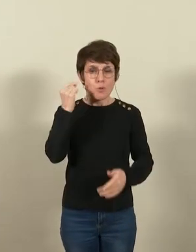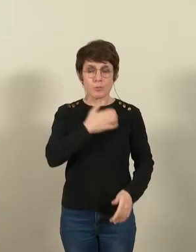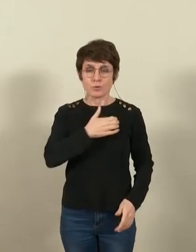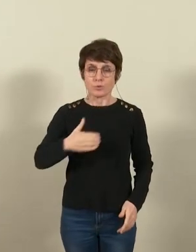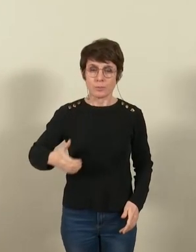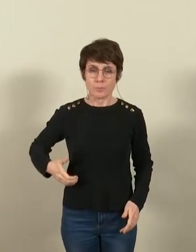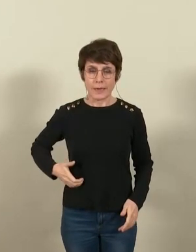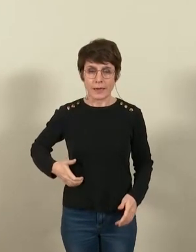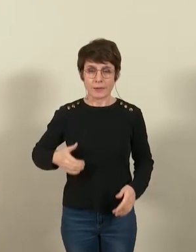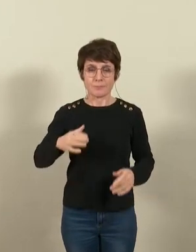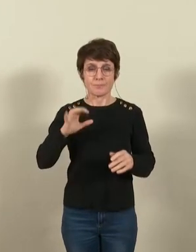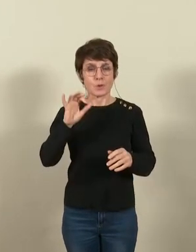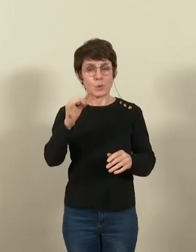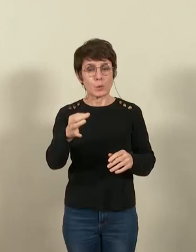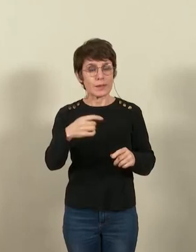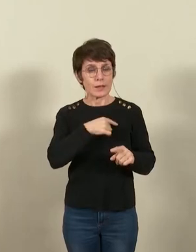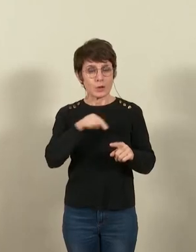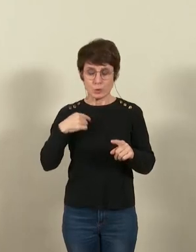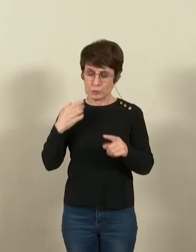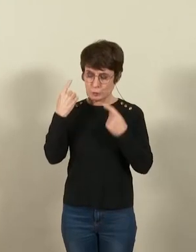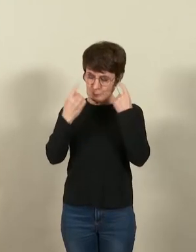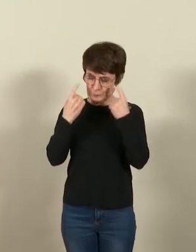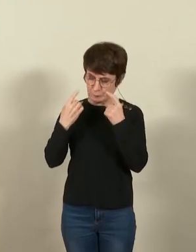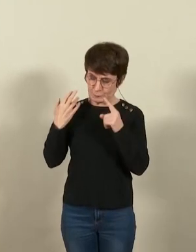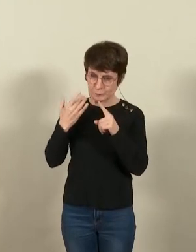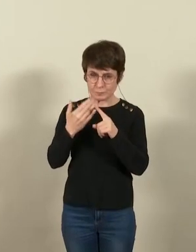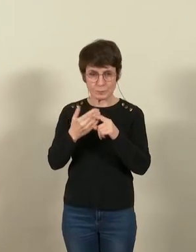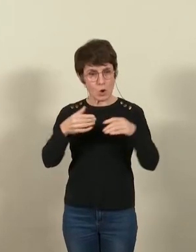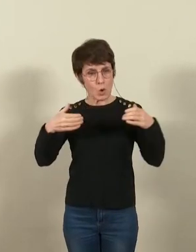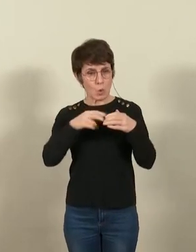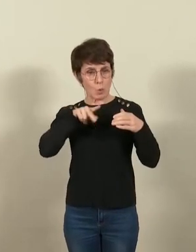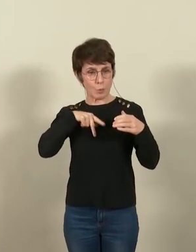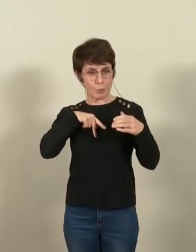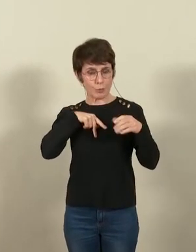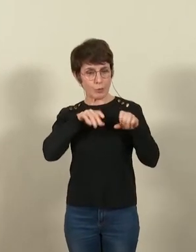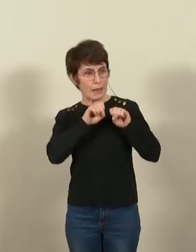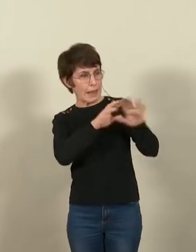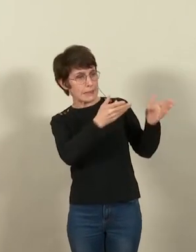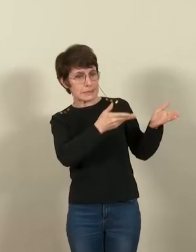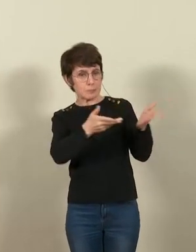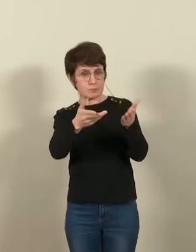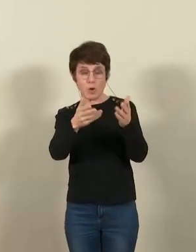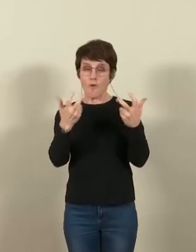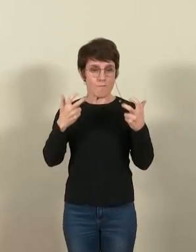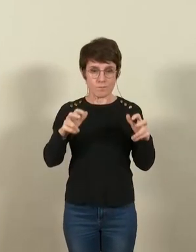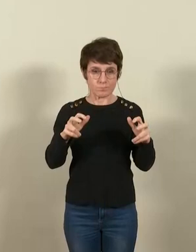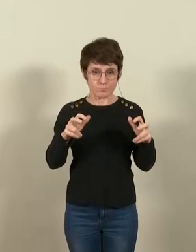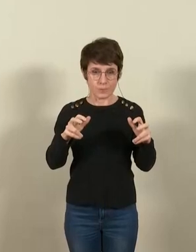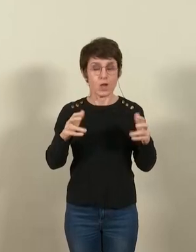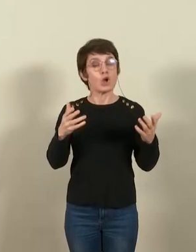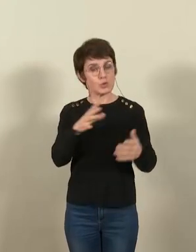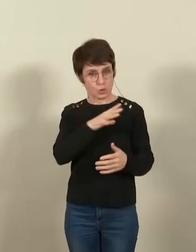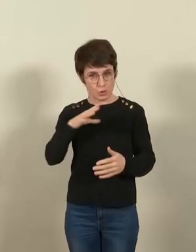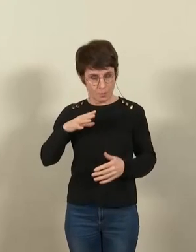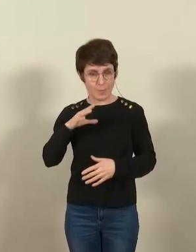après réflexion il y a pas de raison que notre groupe laisse la place à d'autres donc nous candidat euh Delphine BS comme